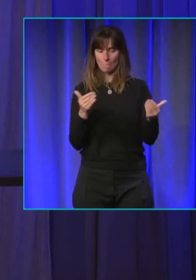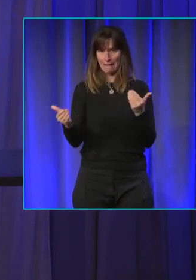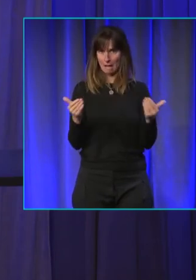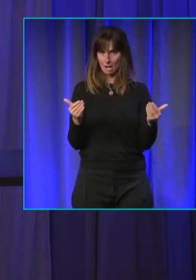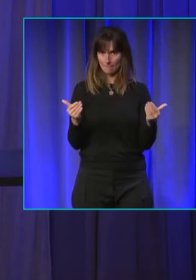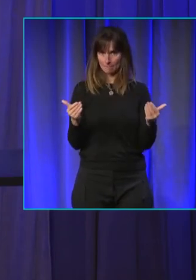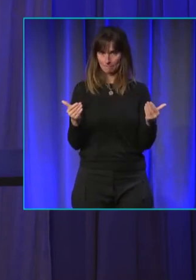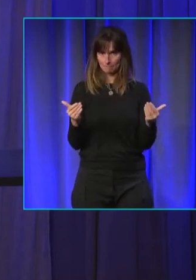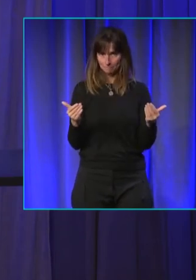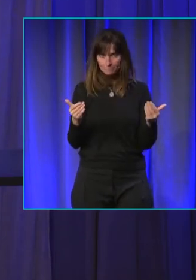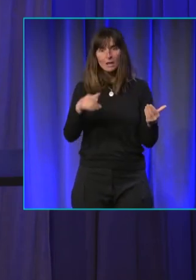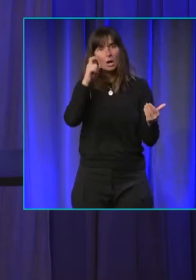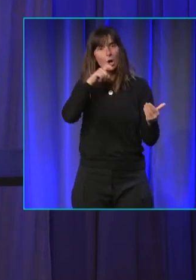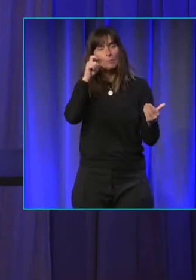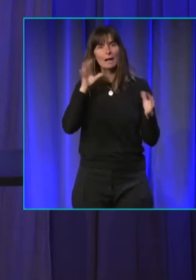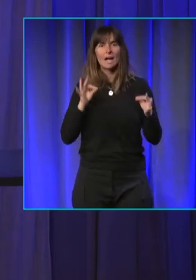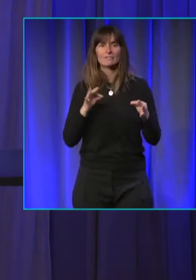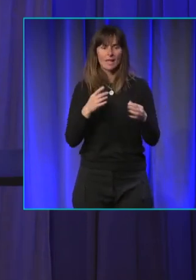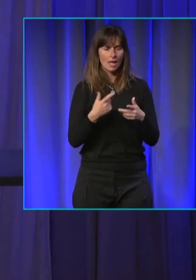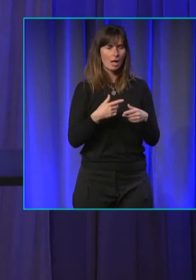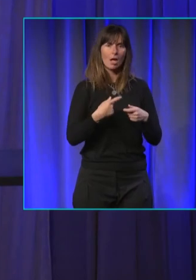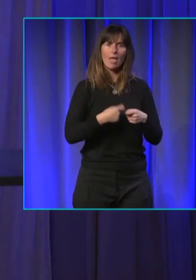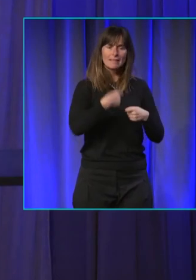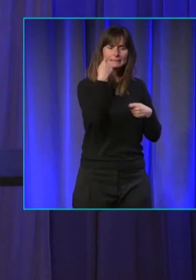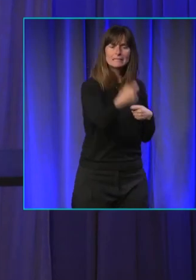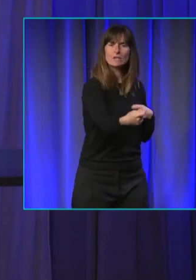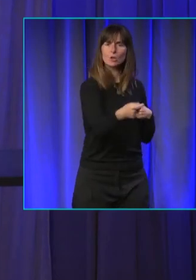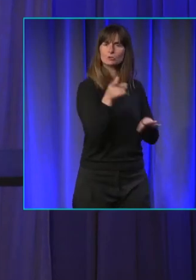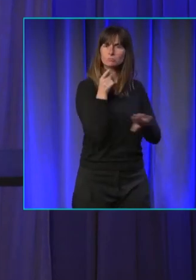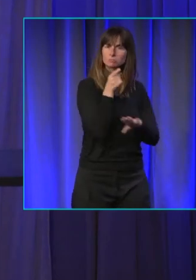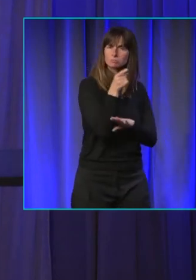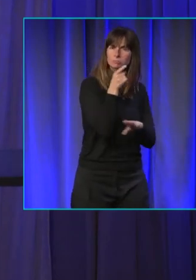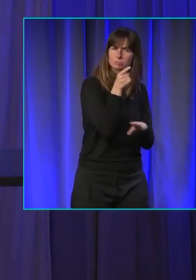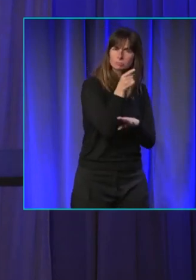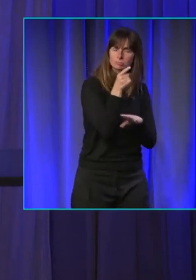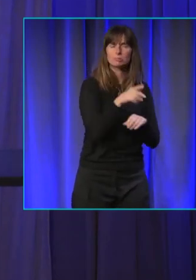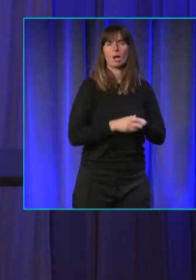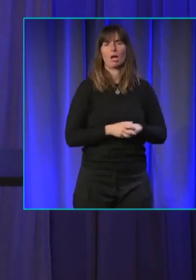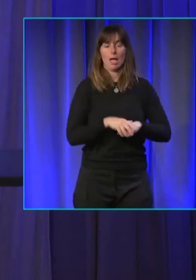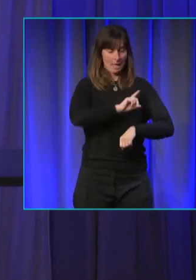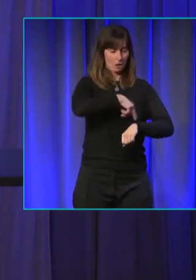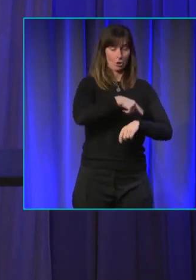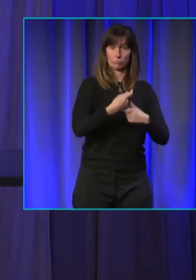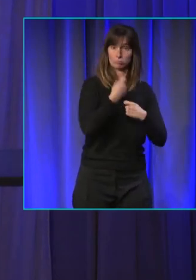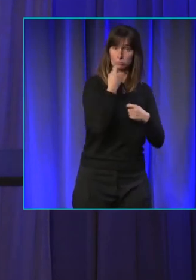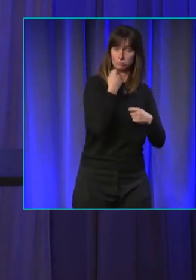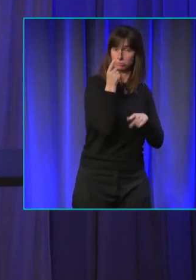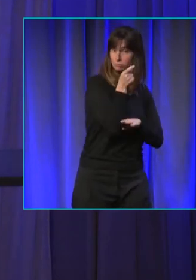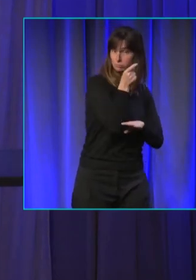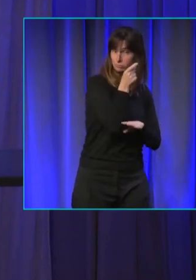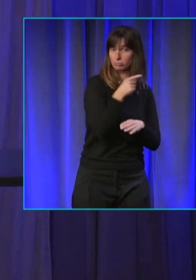lorsque vous regardez les performances de longue distance, de longue durée des femmes et vous les comparez à celles des hommes, les différences de